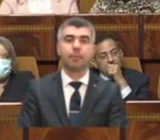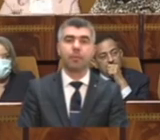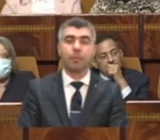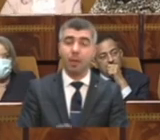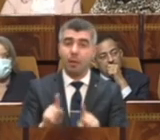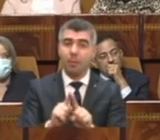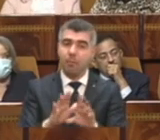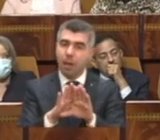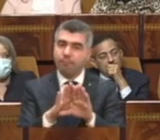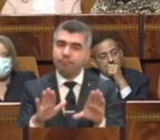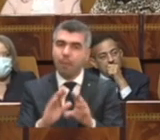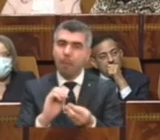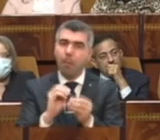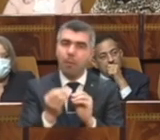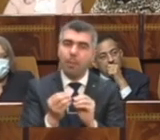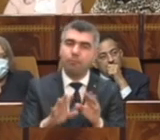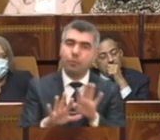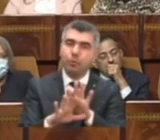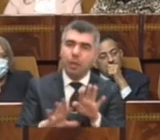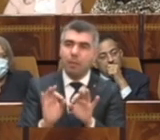استقرار اجتماعي، في